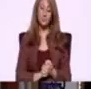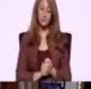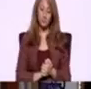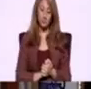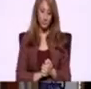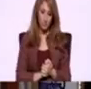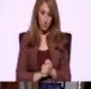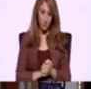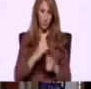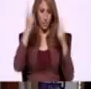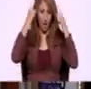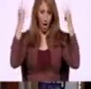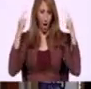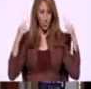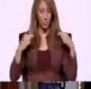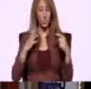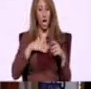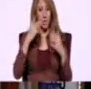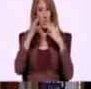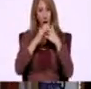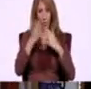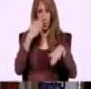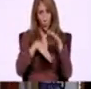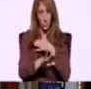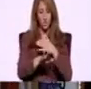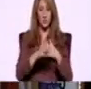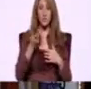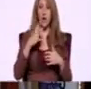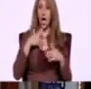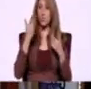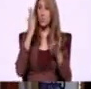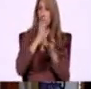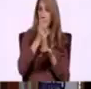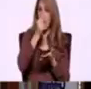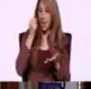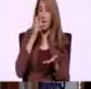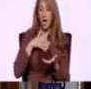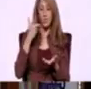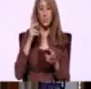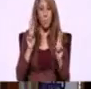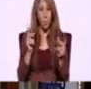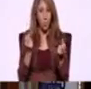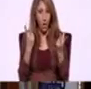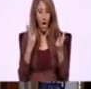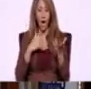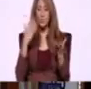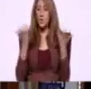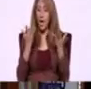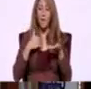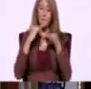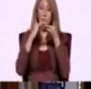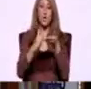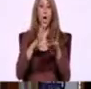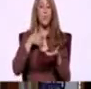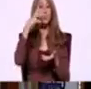اللي عايز تتجهز تبعت وتقول ان انا عايز اتجهز او عايز يتجوز ومشكلته في الجهاز، هنخش. اللي عايز عمره، اللي عايز